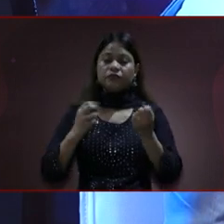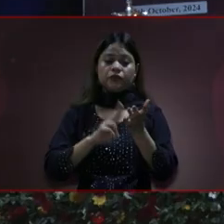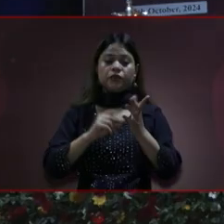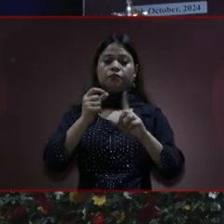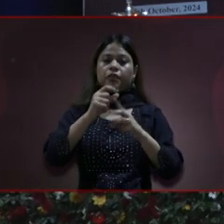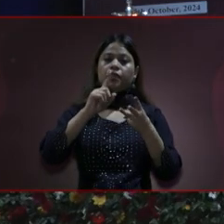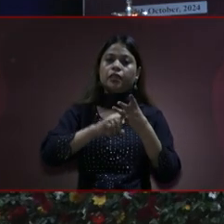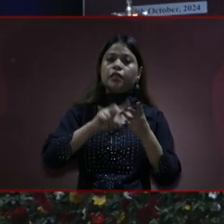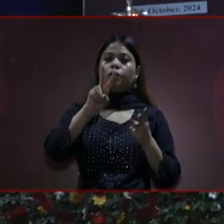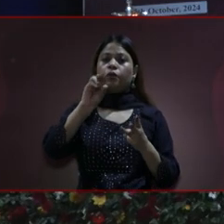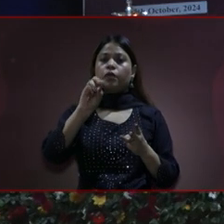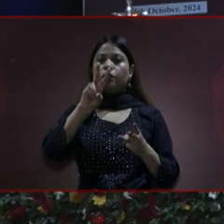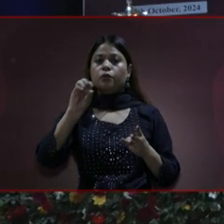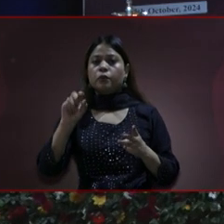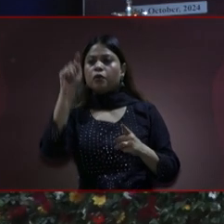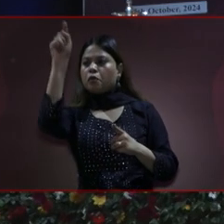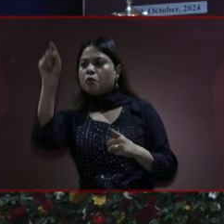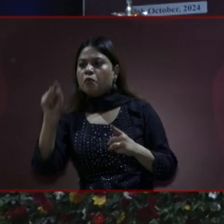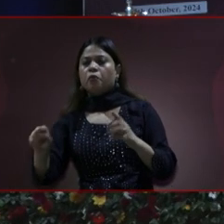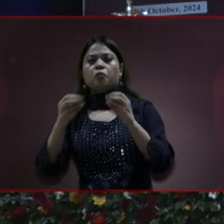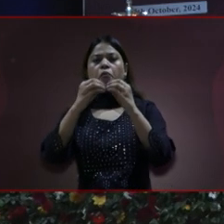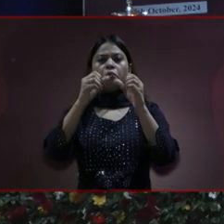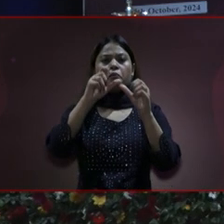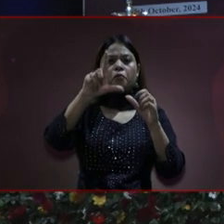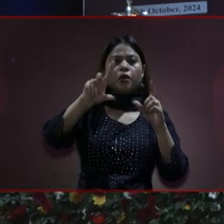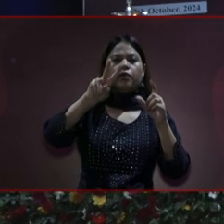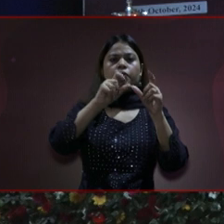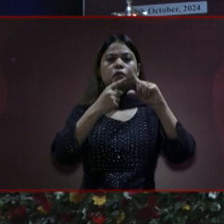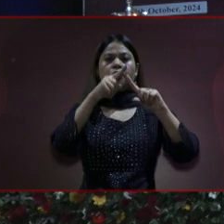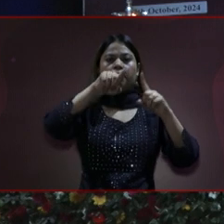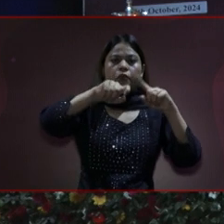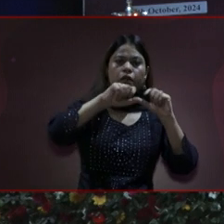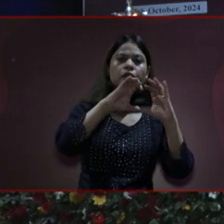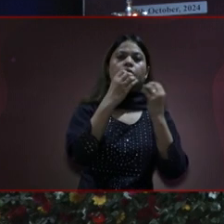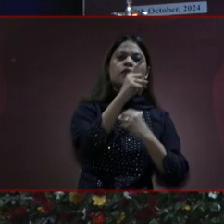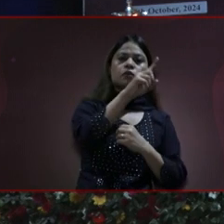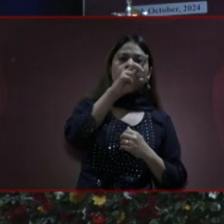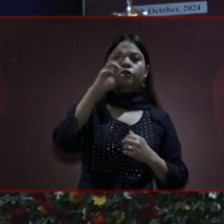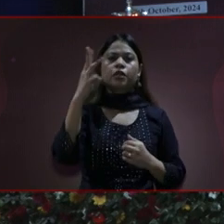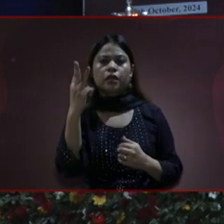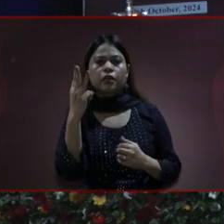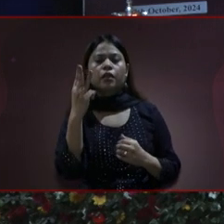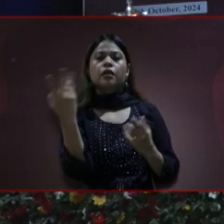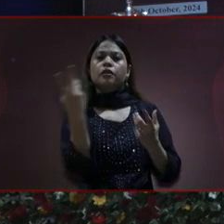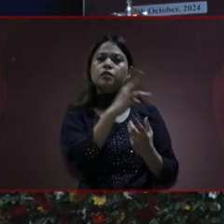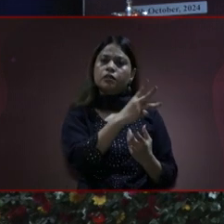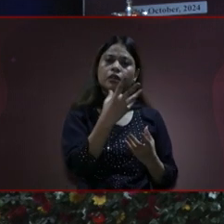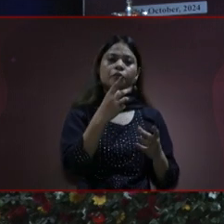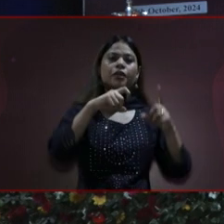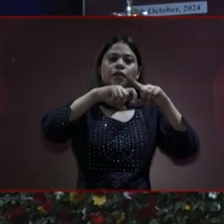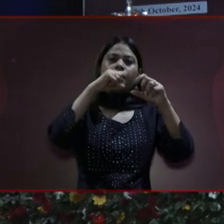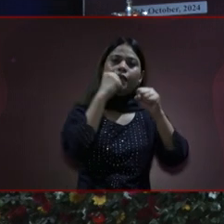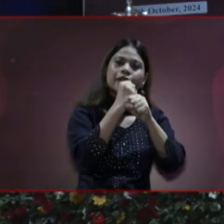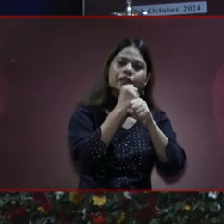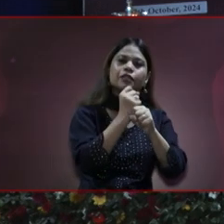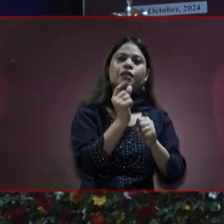था, बाल वाटिका BV 1-2-3, देश में KG जिसको हम जानते थे, धीरे